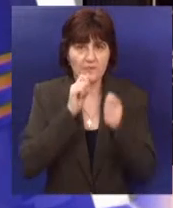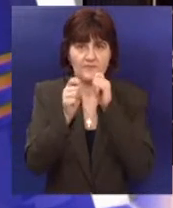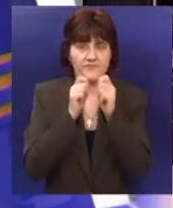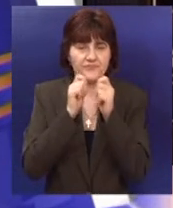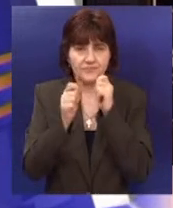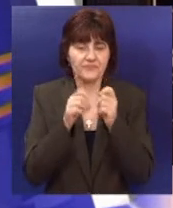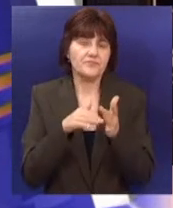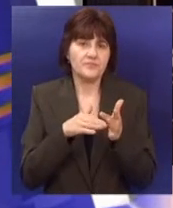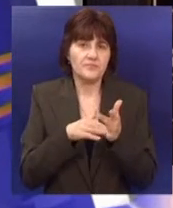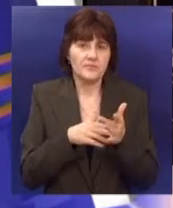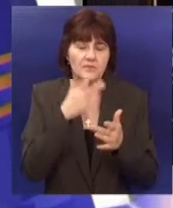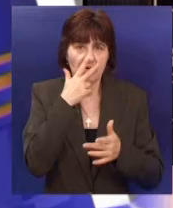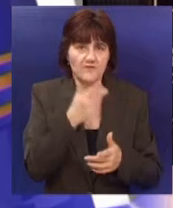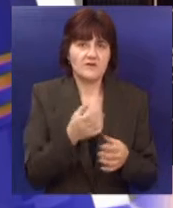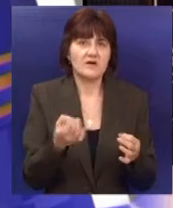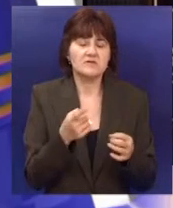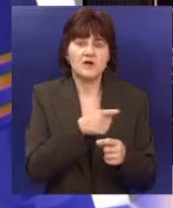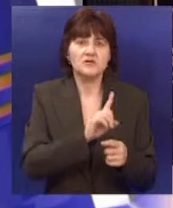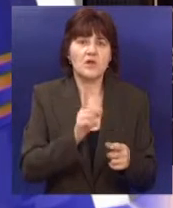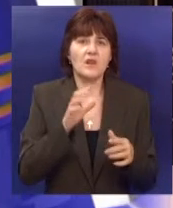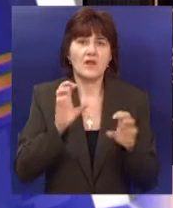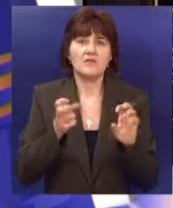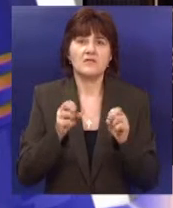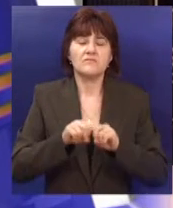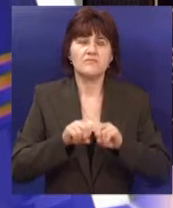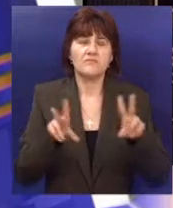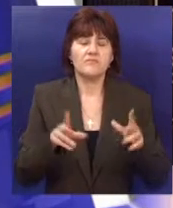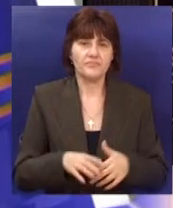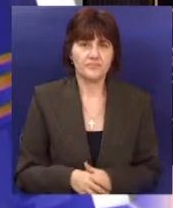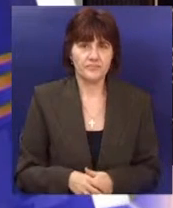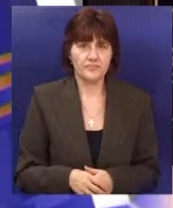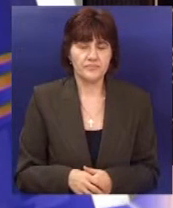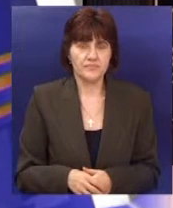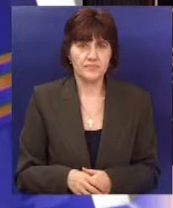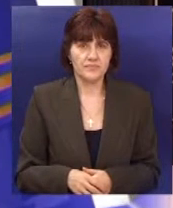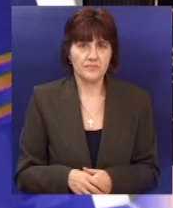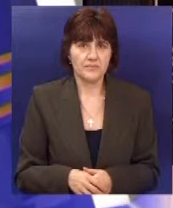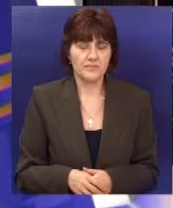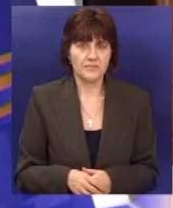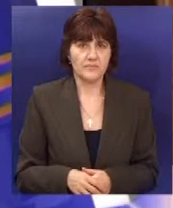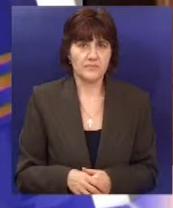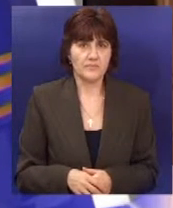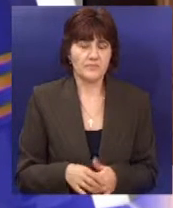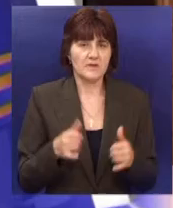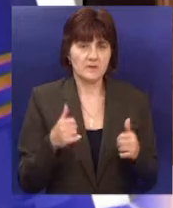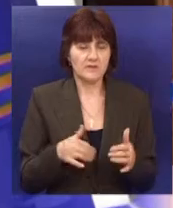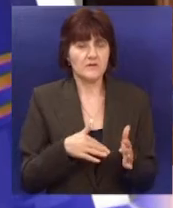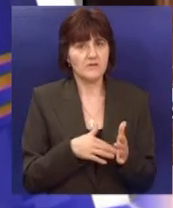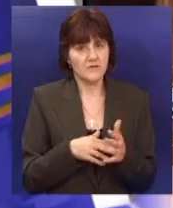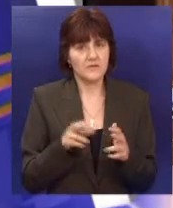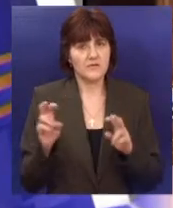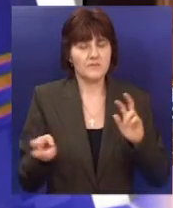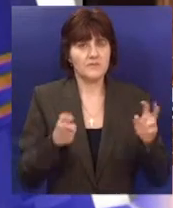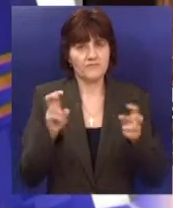na redu vanredne skupštine i što se skupština ne prenosi elektronskim putem. potpuno neprimereno da